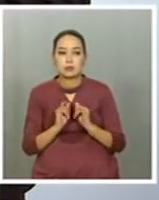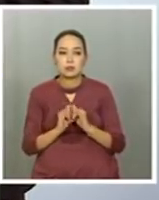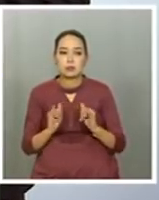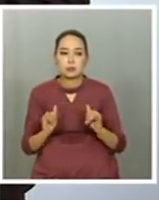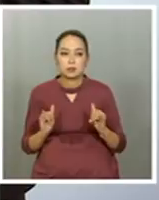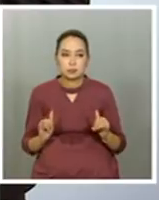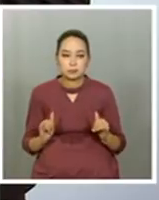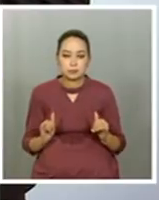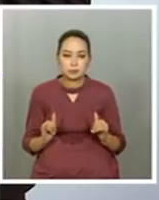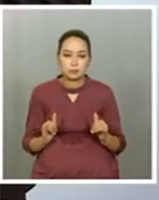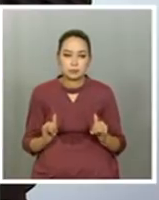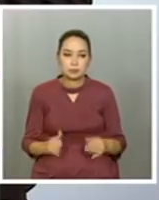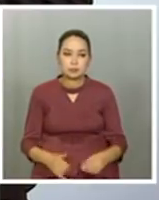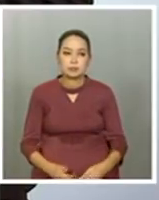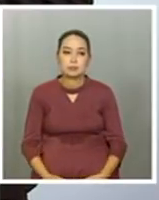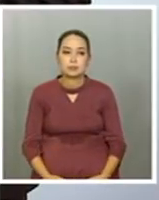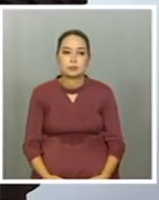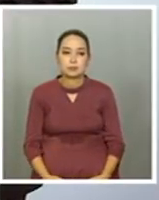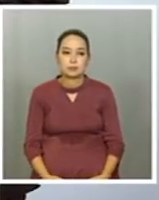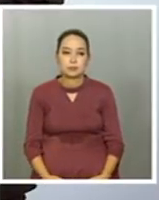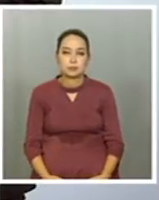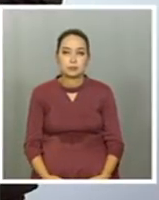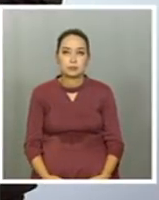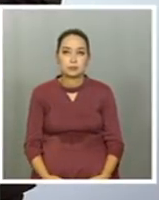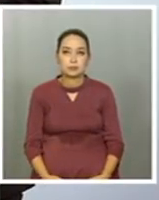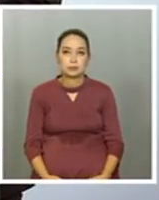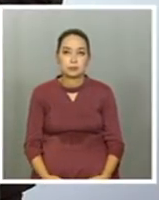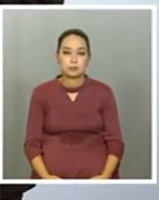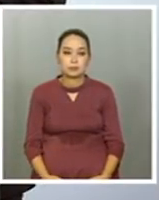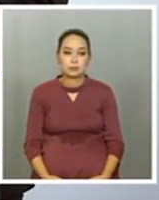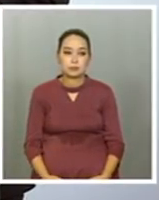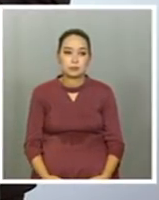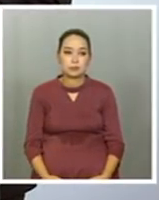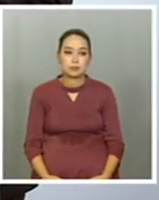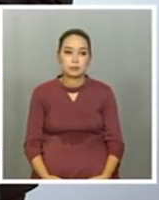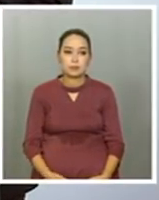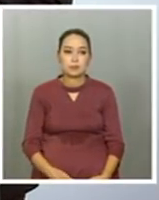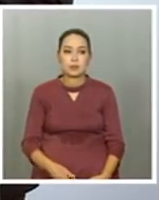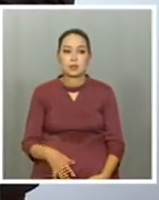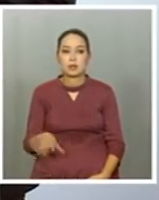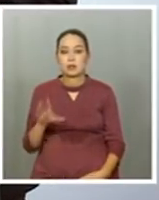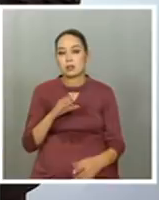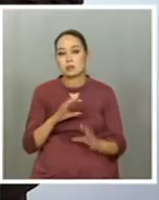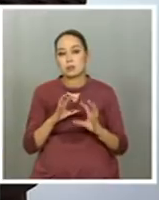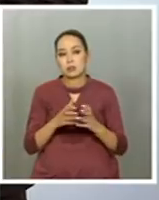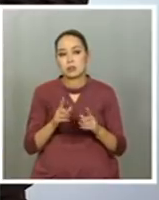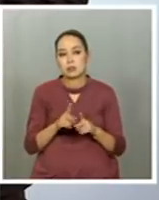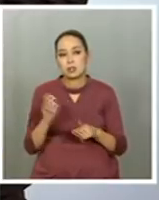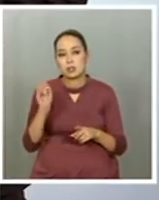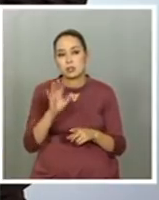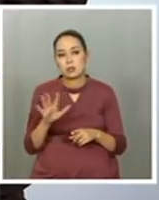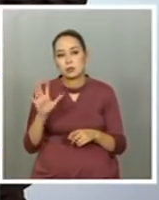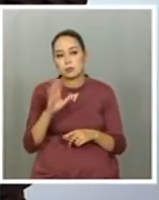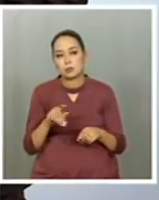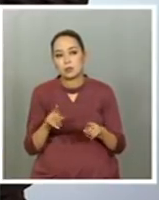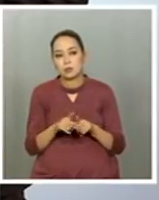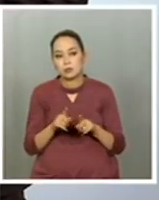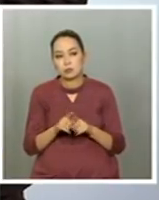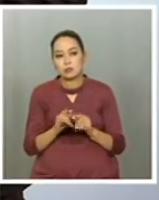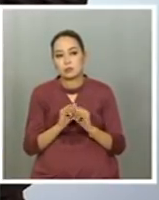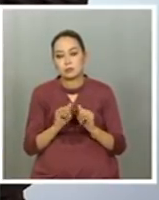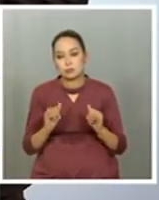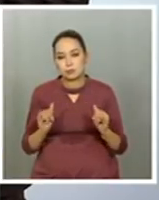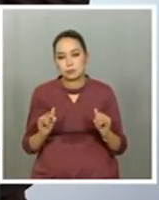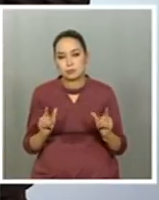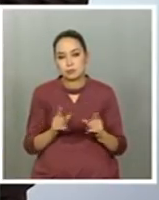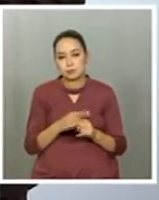хаб қалалардағы және басқа қалалар бойынша да. Сонымен қатар мегаполистер мен Евразиялық кеңістік арасында бәсекеге төтеп беруді